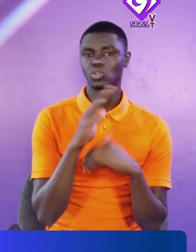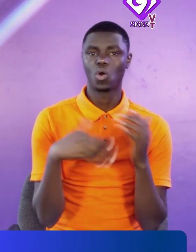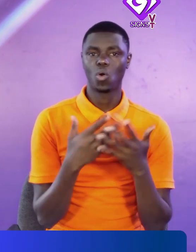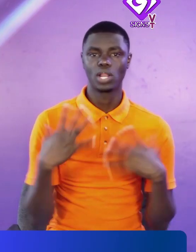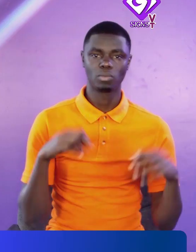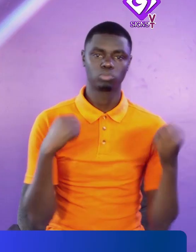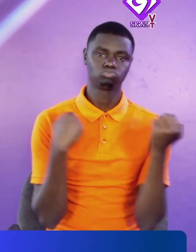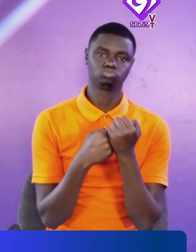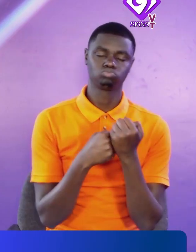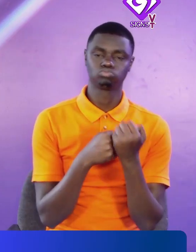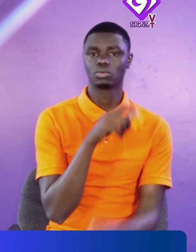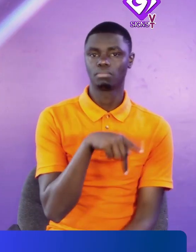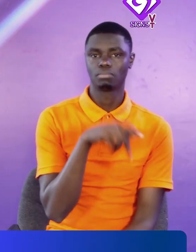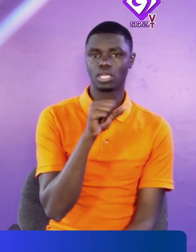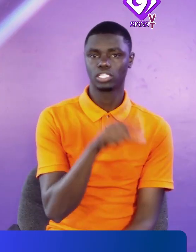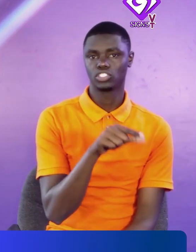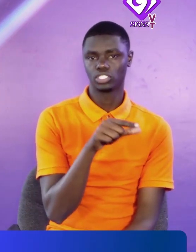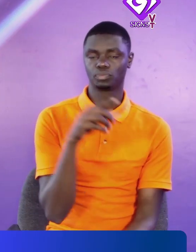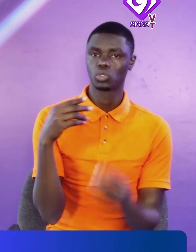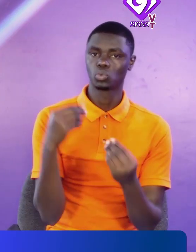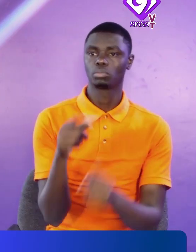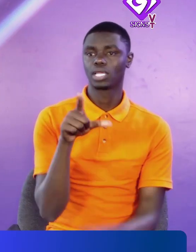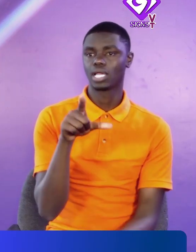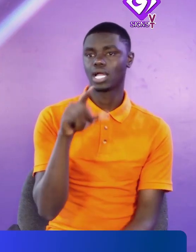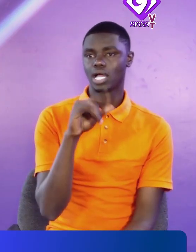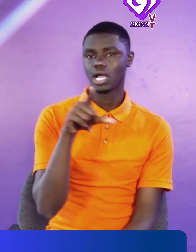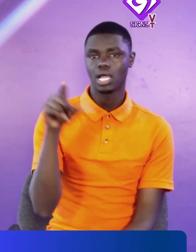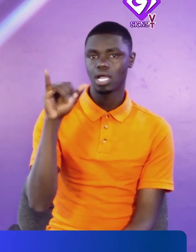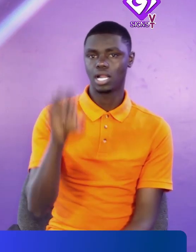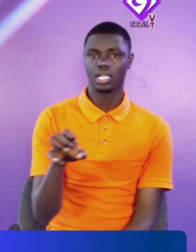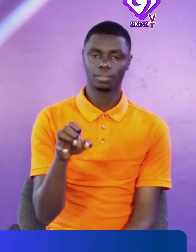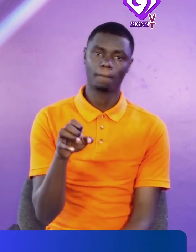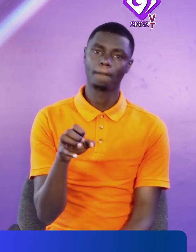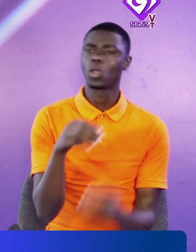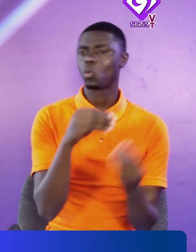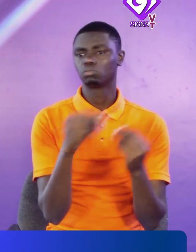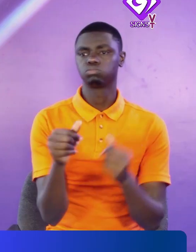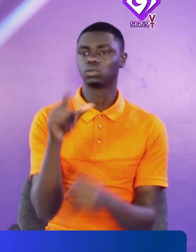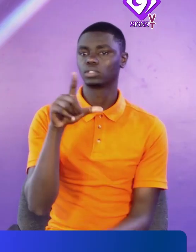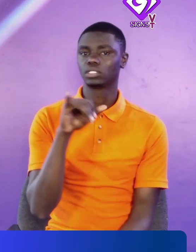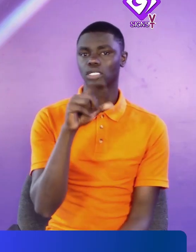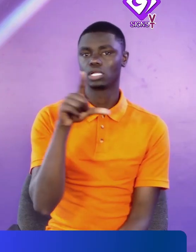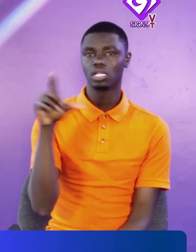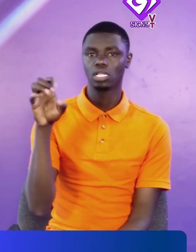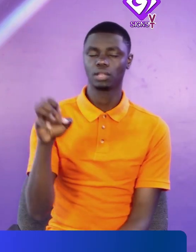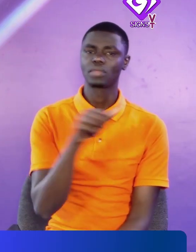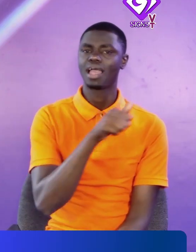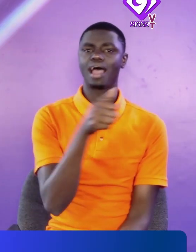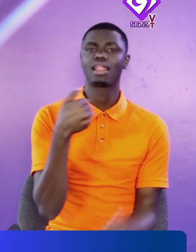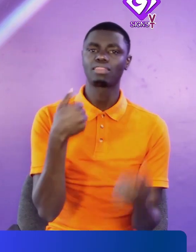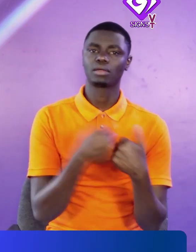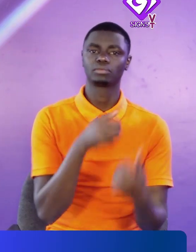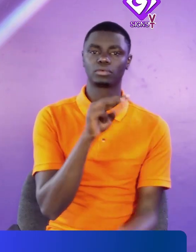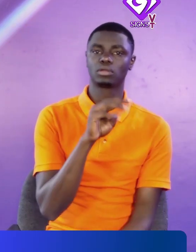upato kupiga Lille. PSG tunategemea watanyorosha Lille. Game nyingine ni Monaco against Nice.